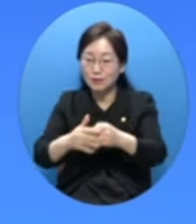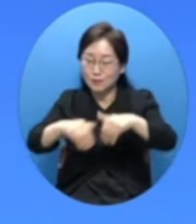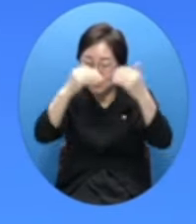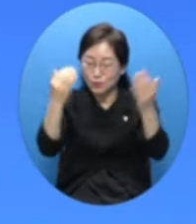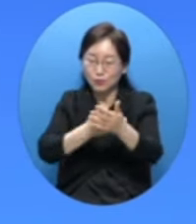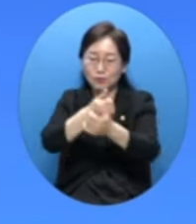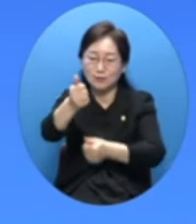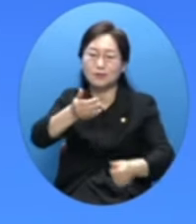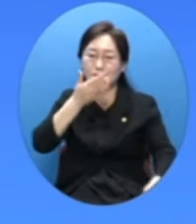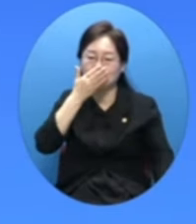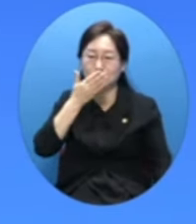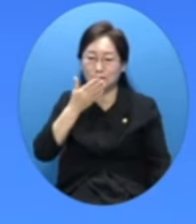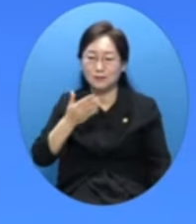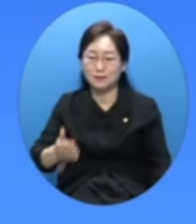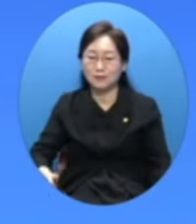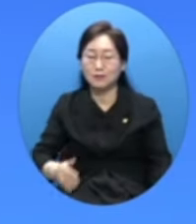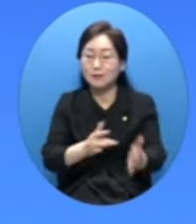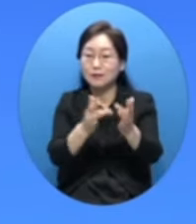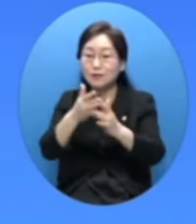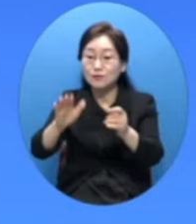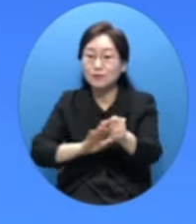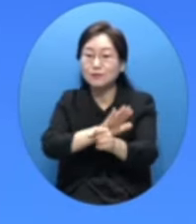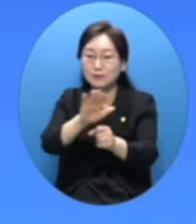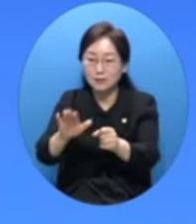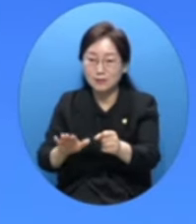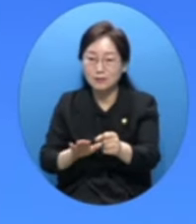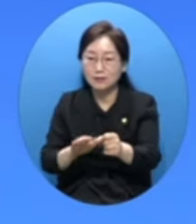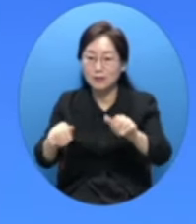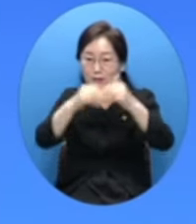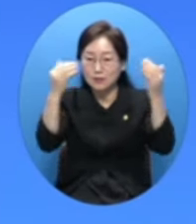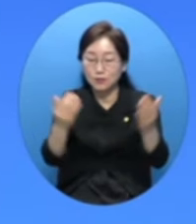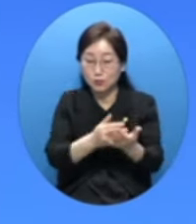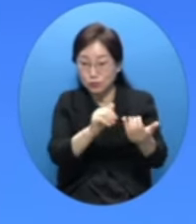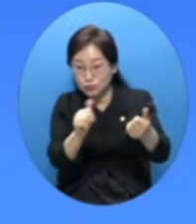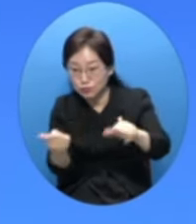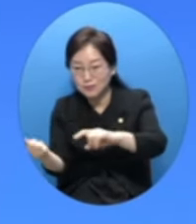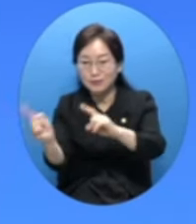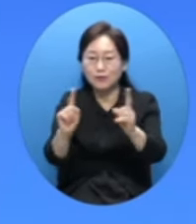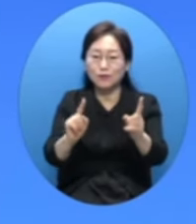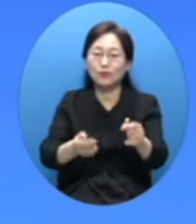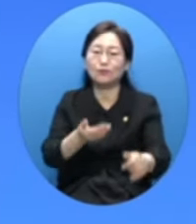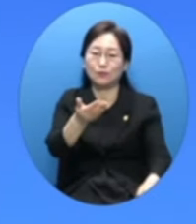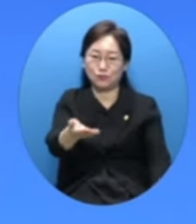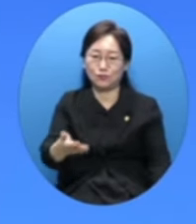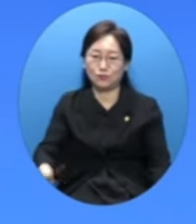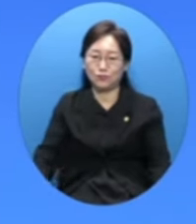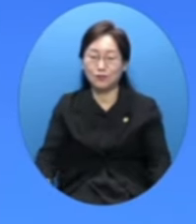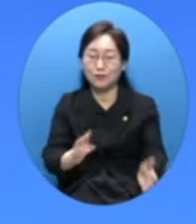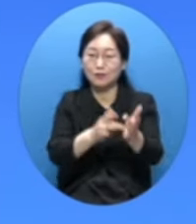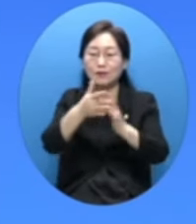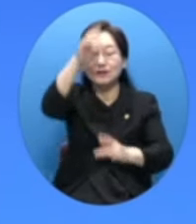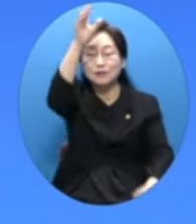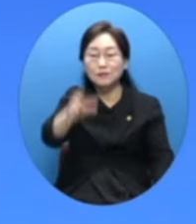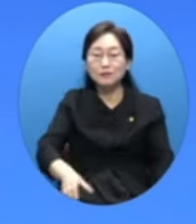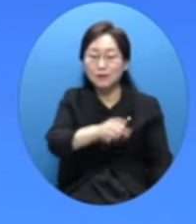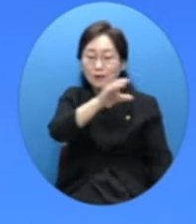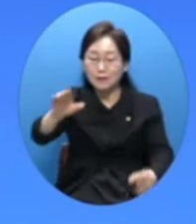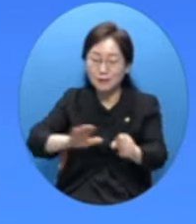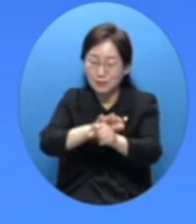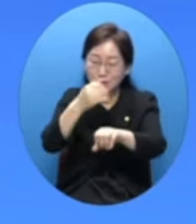것입니다. 예수님의 사랑이 모든 죽어가는 것을 살립니다. 이 예수님의 십자가 사랑에